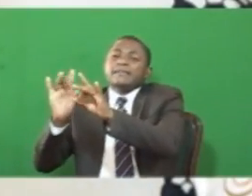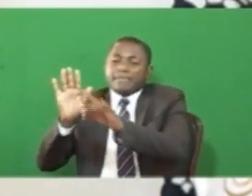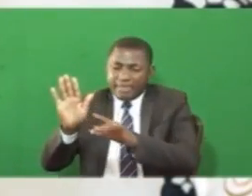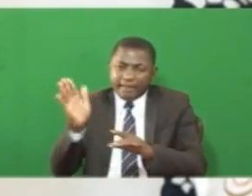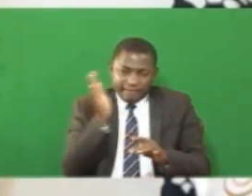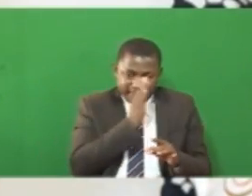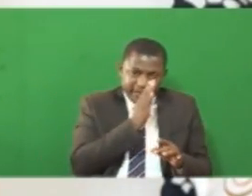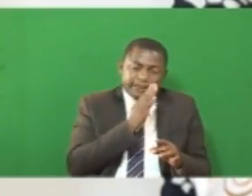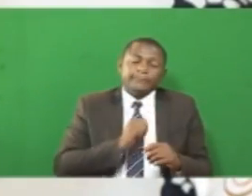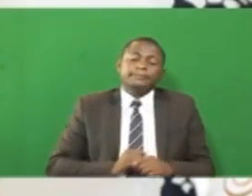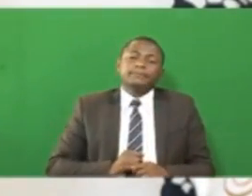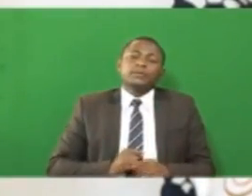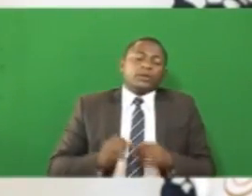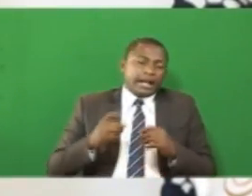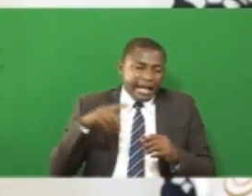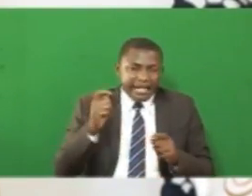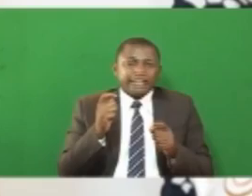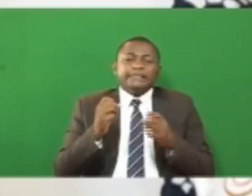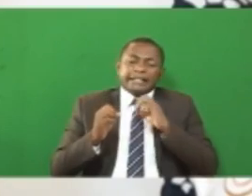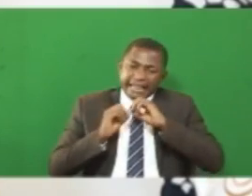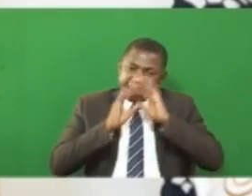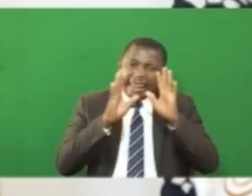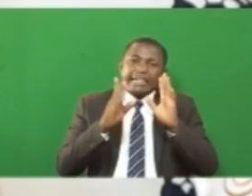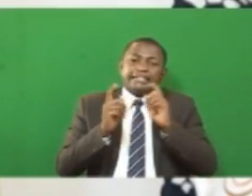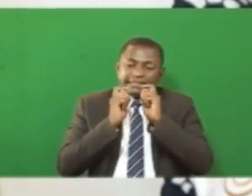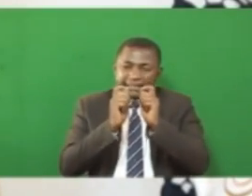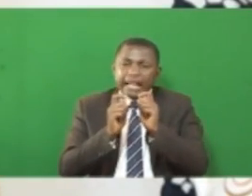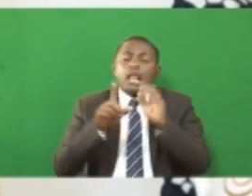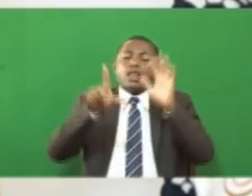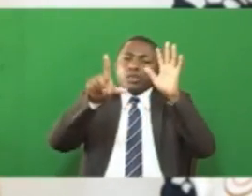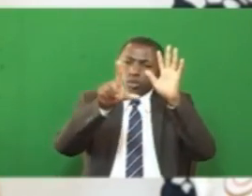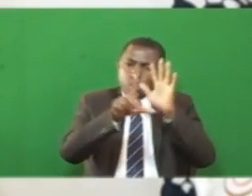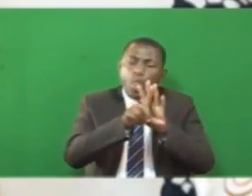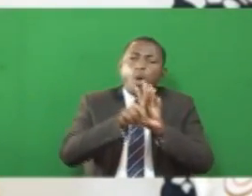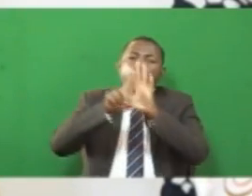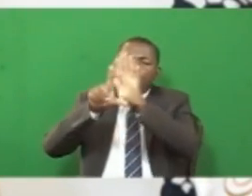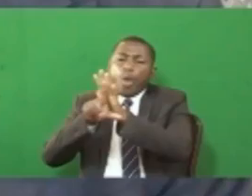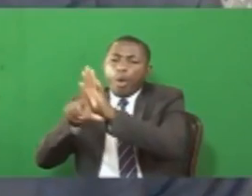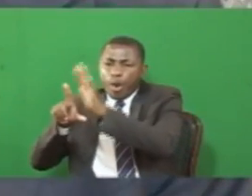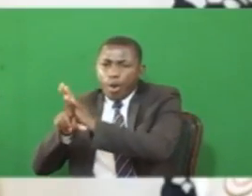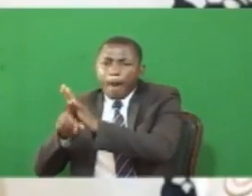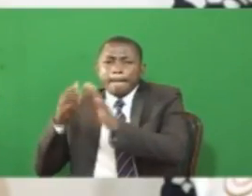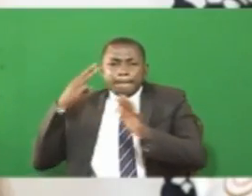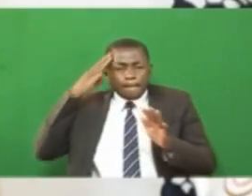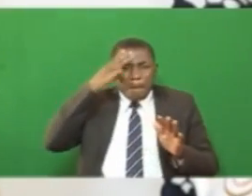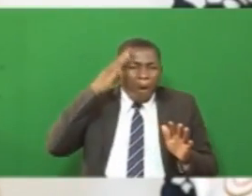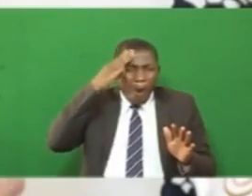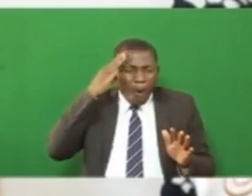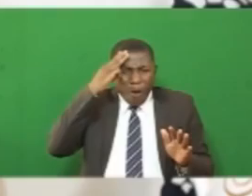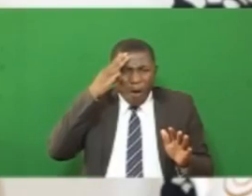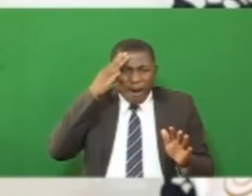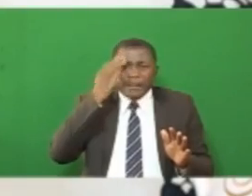kuti chijeke pakuverenga matsamba apo. Vara rekuti mutemo mumatsamba apo